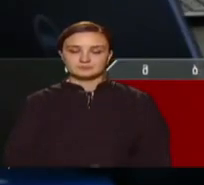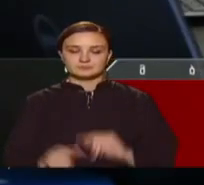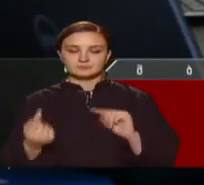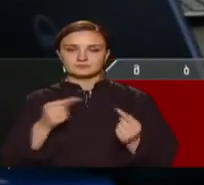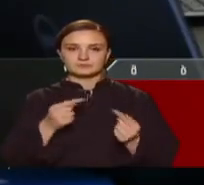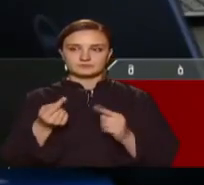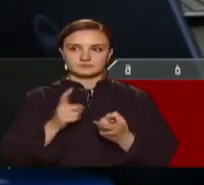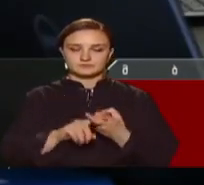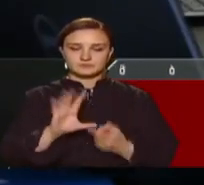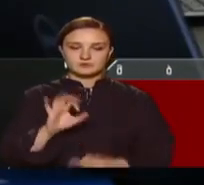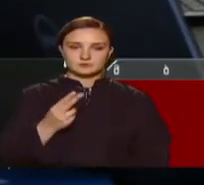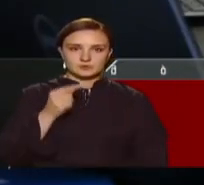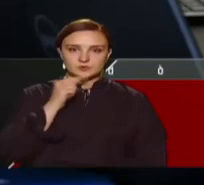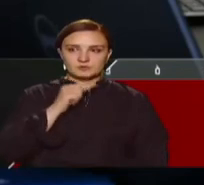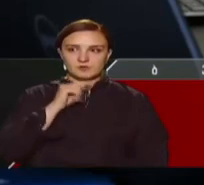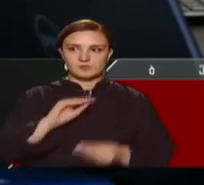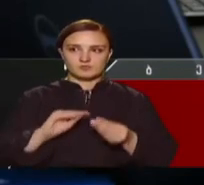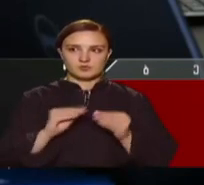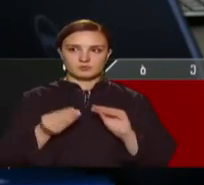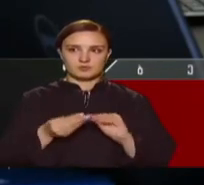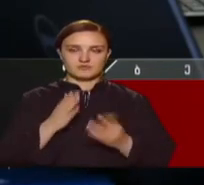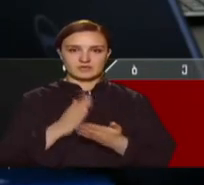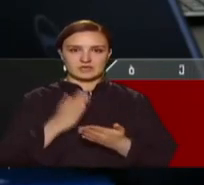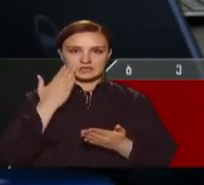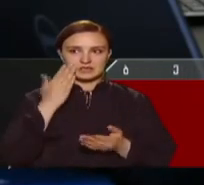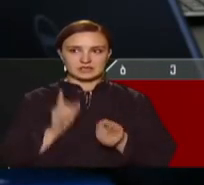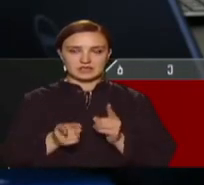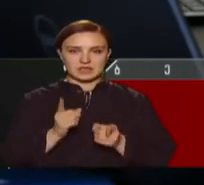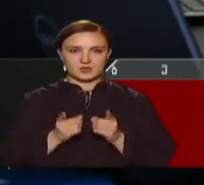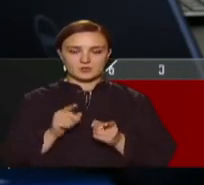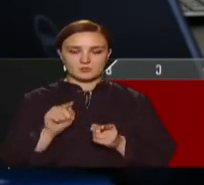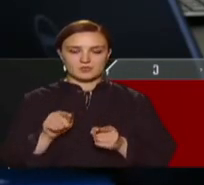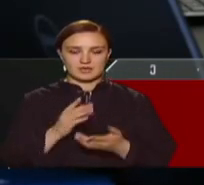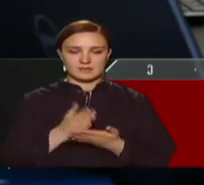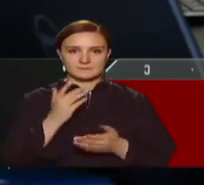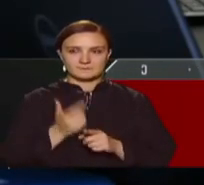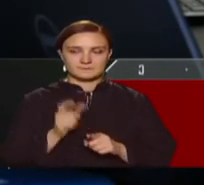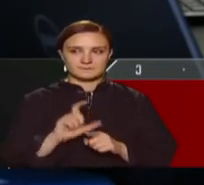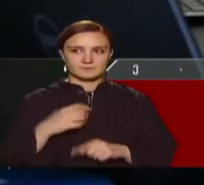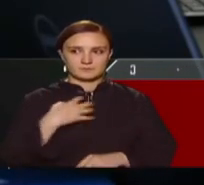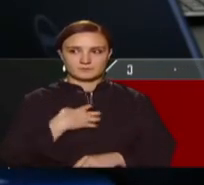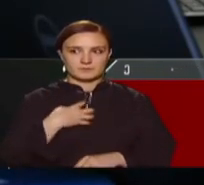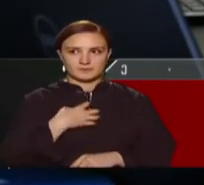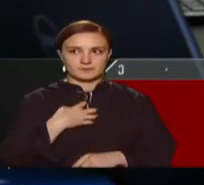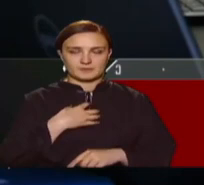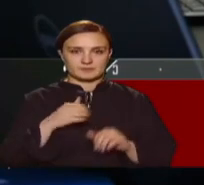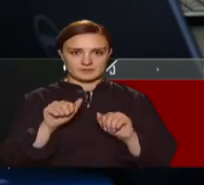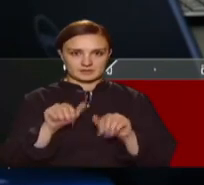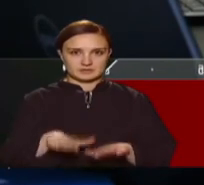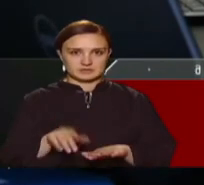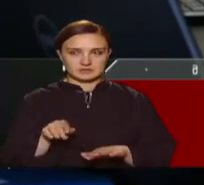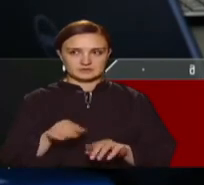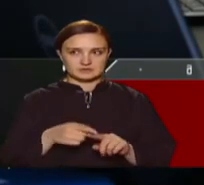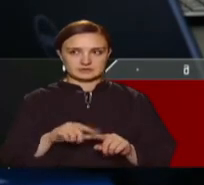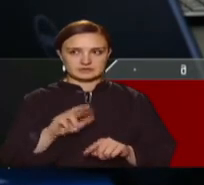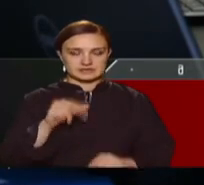ერთმანეთთან სოციალურ-ეკონომიკური პრობლემების, რომელიც არის რეალობა და რომელიც არის ძალიან მნიშვნელოვნად გადასაწყვეტი,